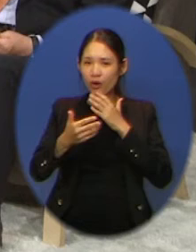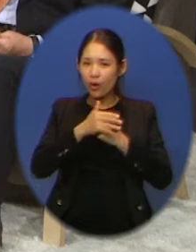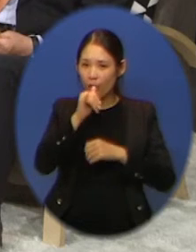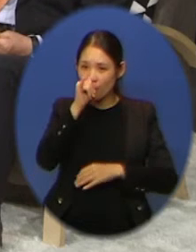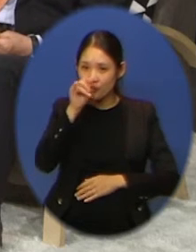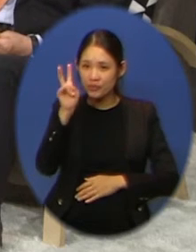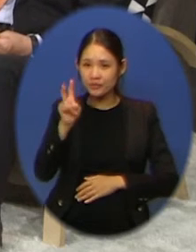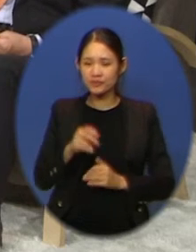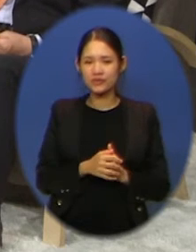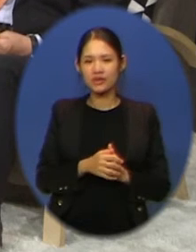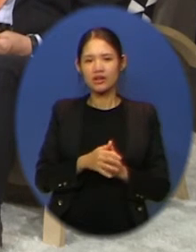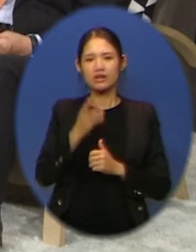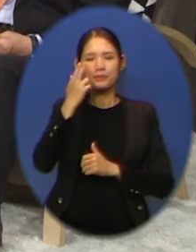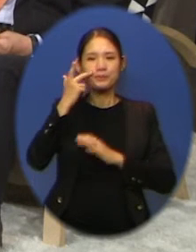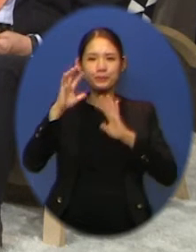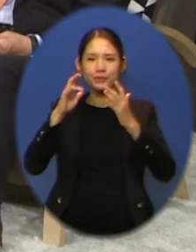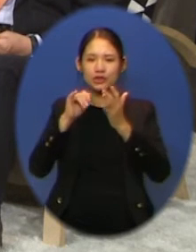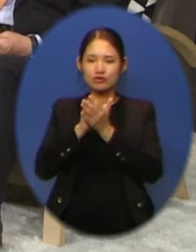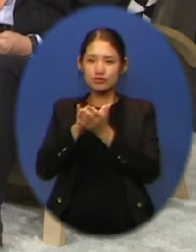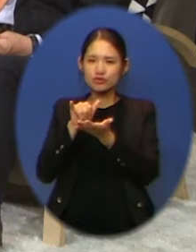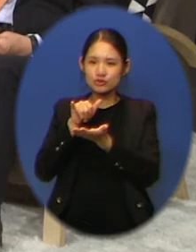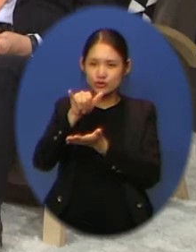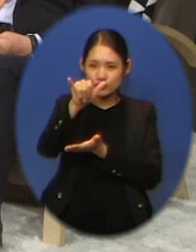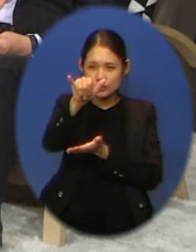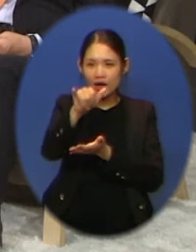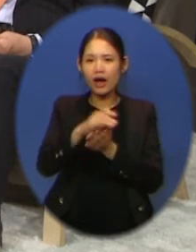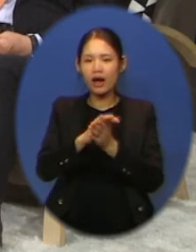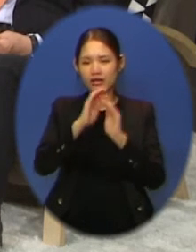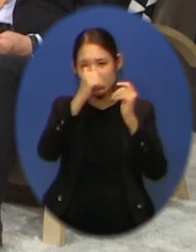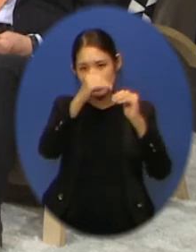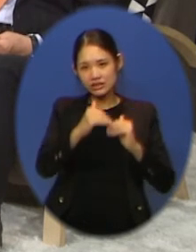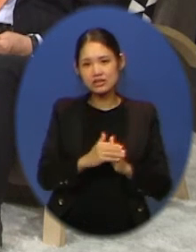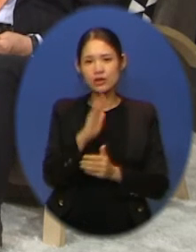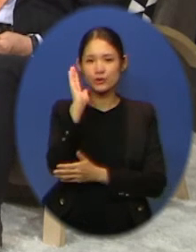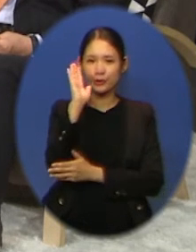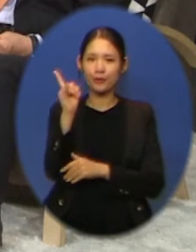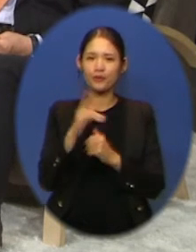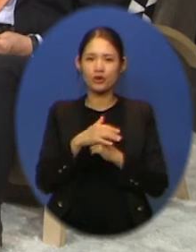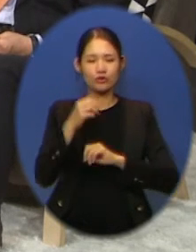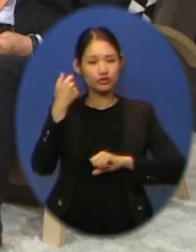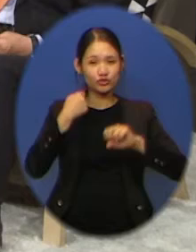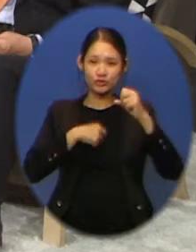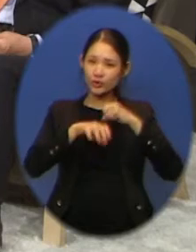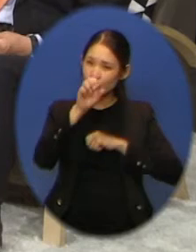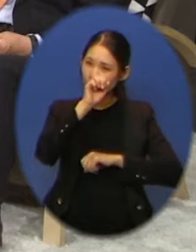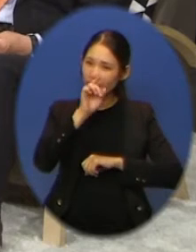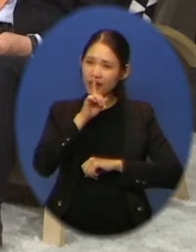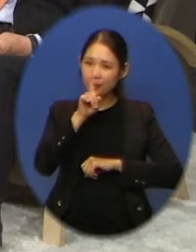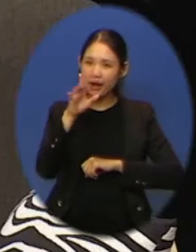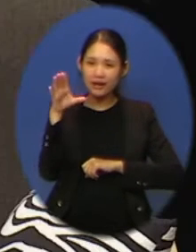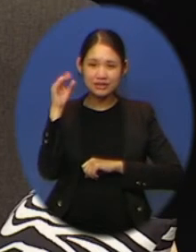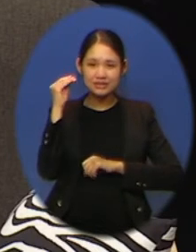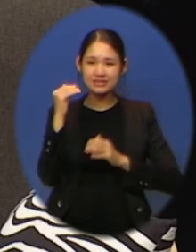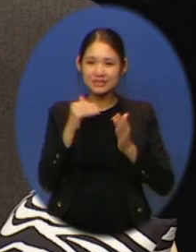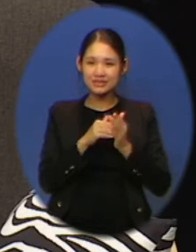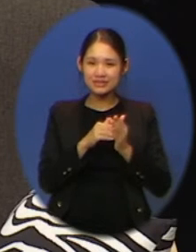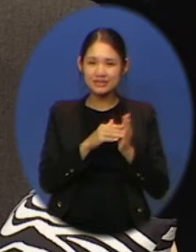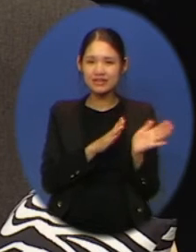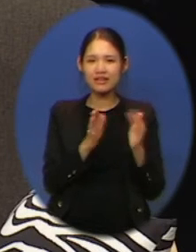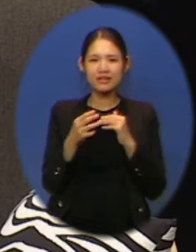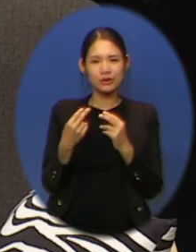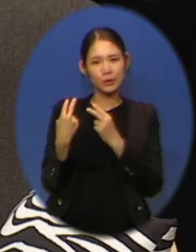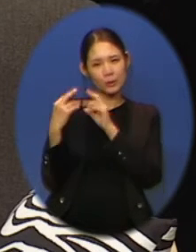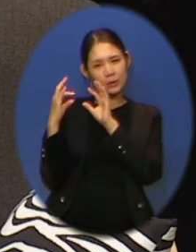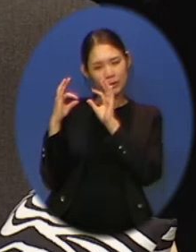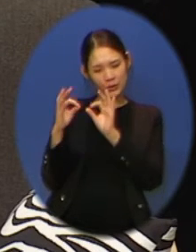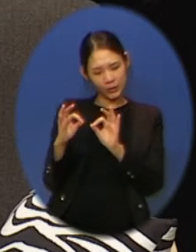미국, 그때부터 미국을 가게 된 과정까지 좀 또 춤을 좋아하셨던 얘기도 잠깐 있었던 것 같습니다. 돌이켜 생각하면